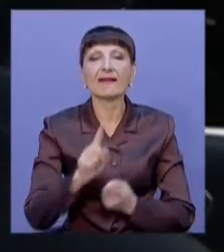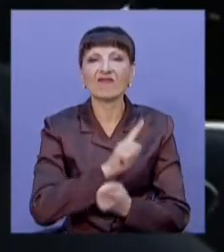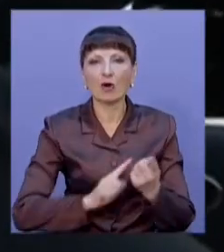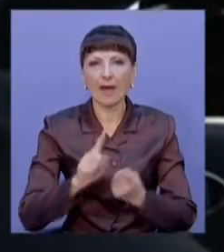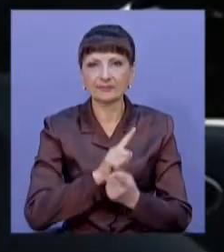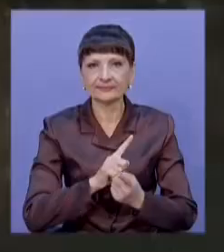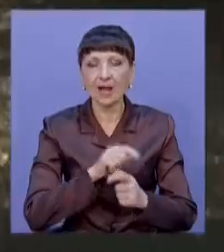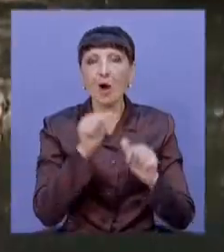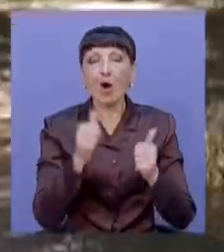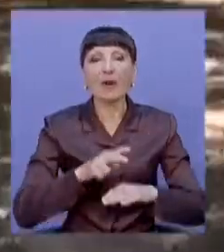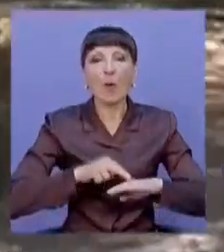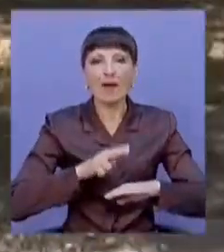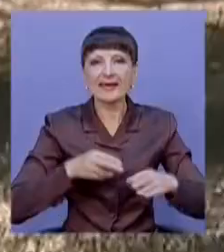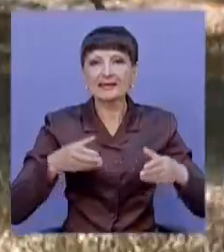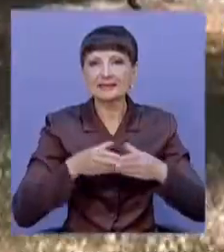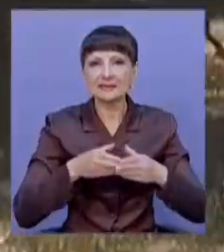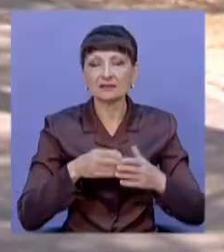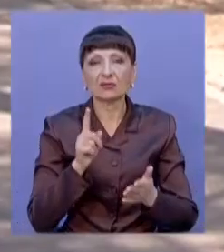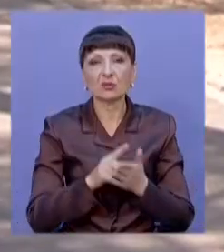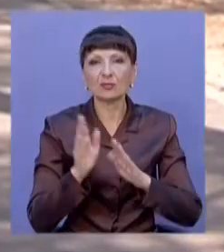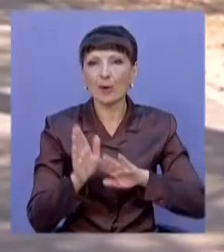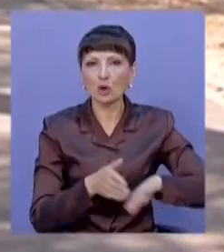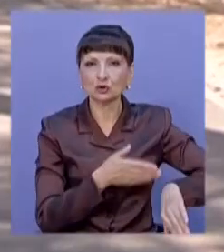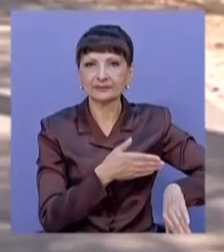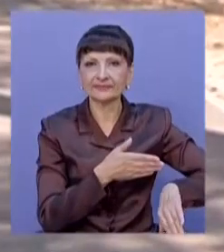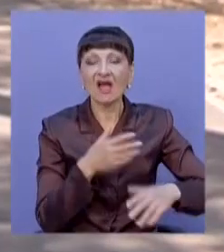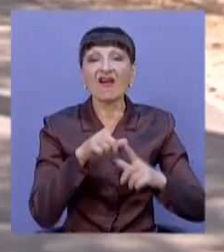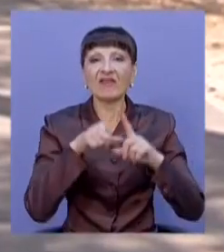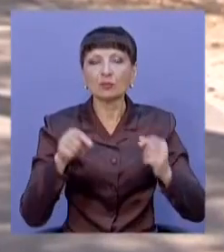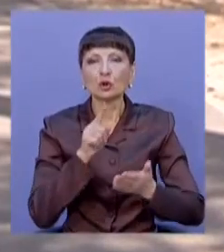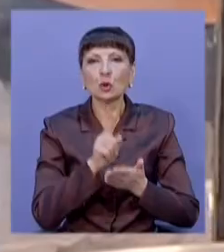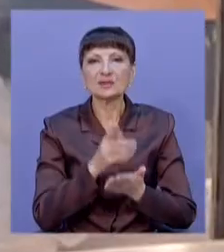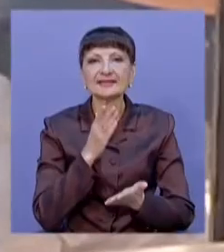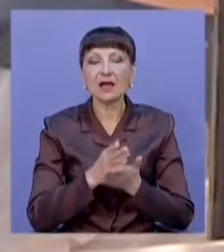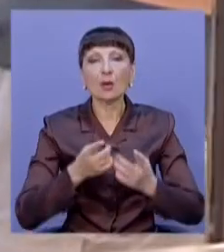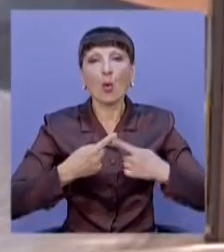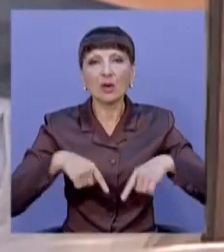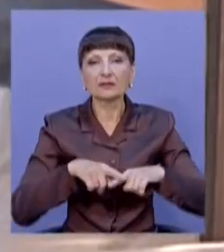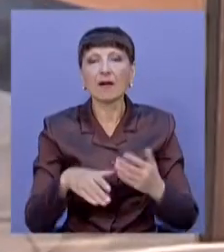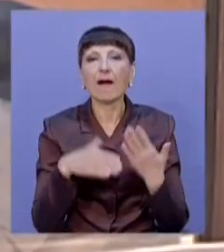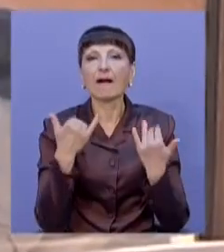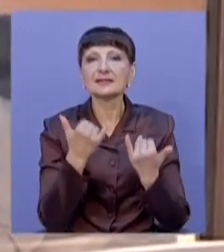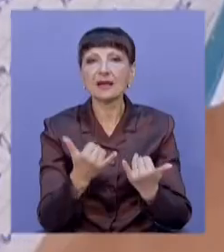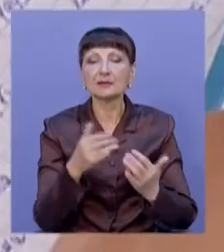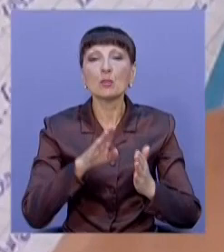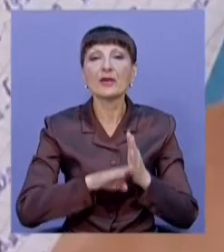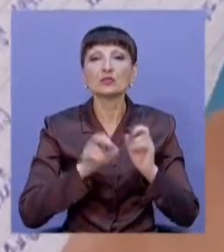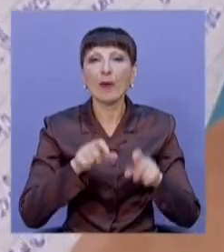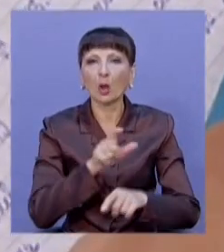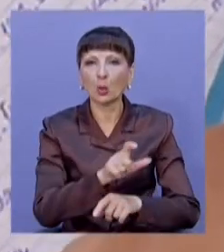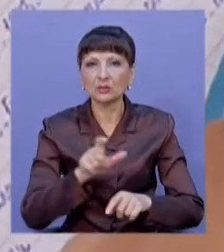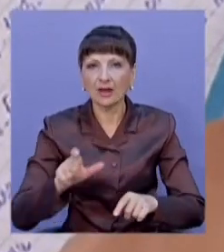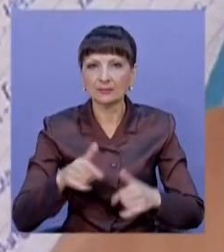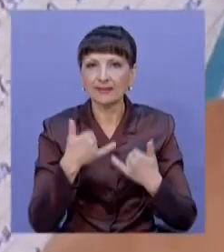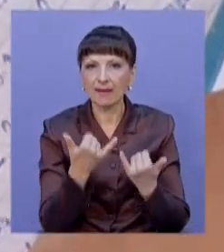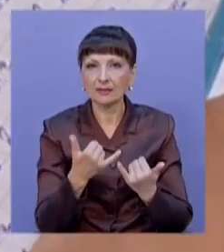реформировать. Образ полиции как силовой структуры должен уйти в прошлое. Ведомство теперь должно стать органом по оказанию услуг безопасности людям. Для